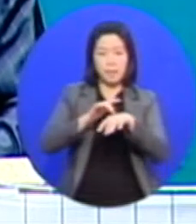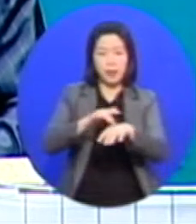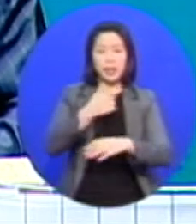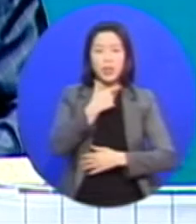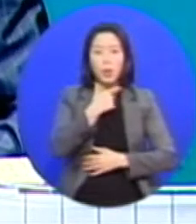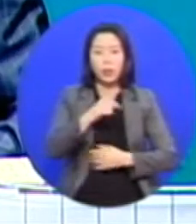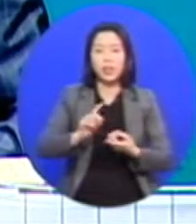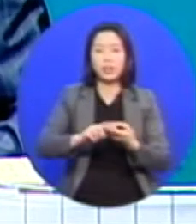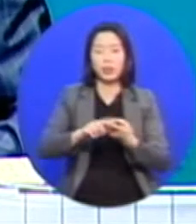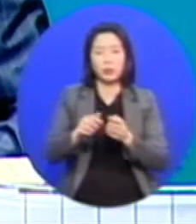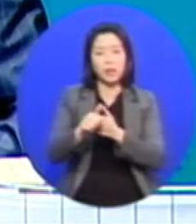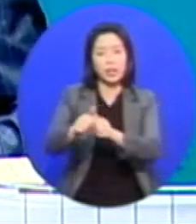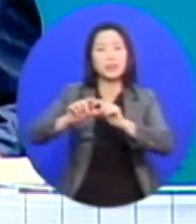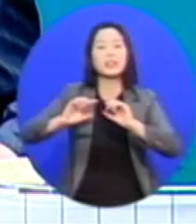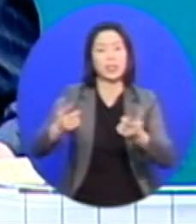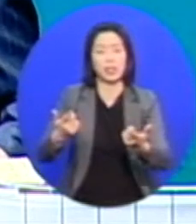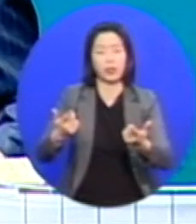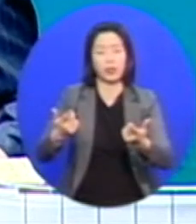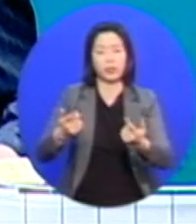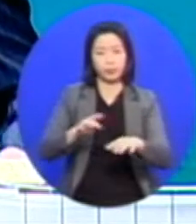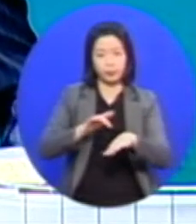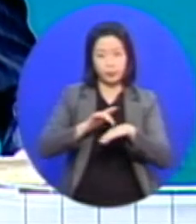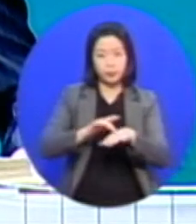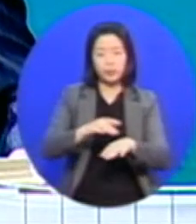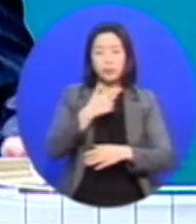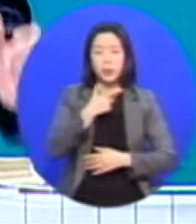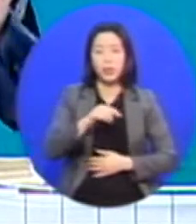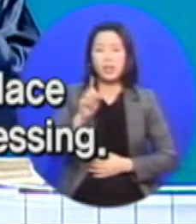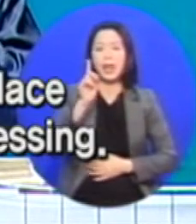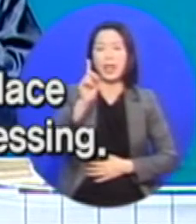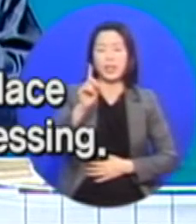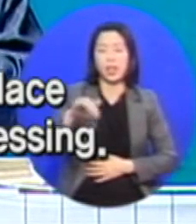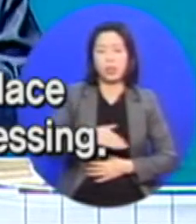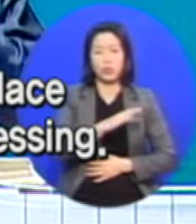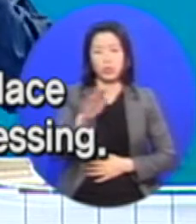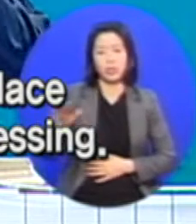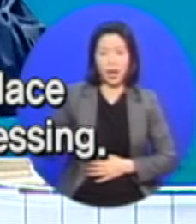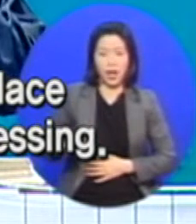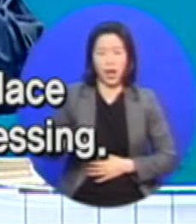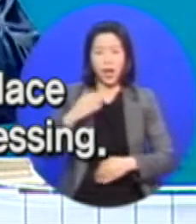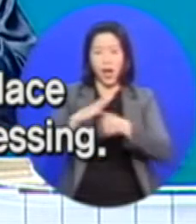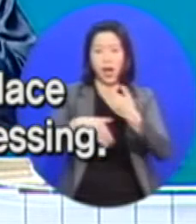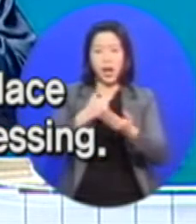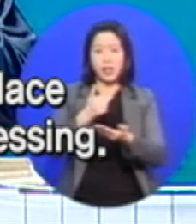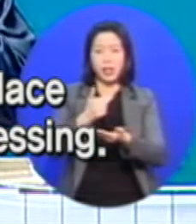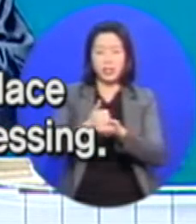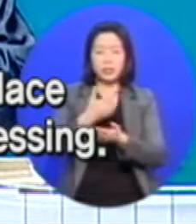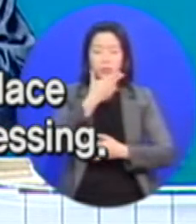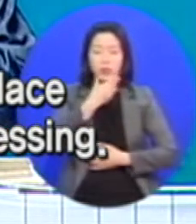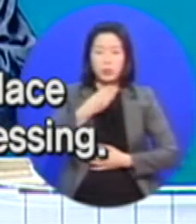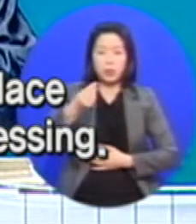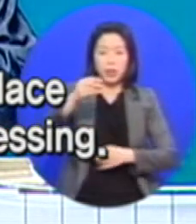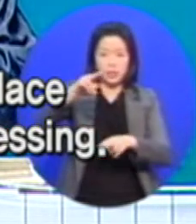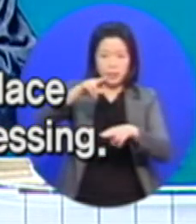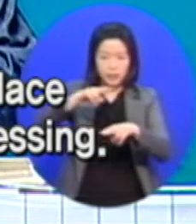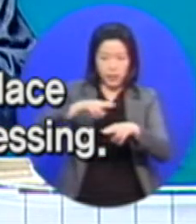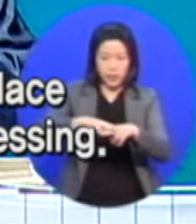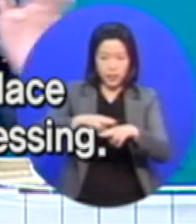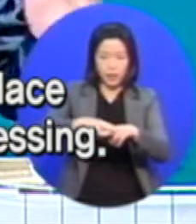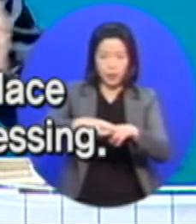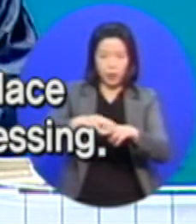거예요 마귀가 원하는 것은 하나입니다 우리가 하나님이 축복하시는 자리에서